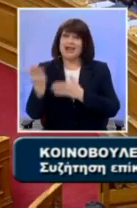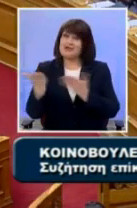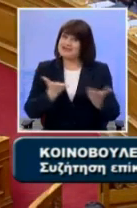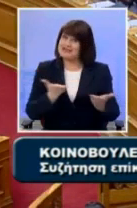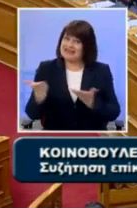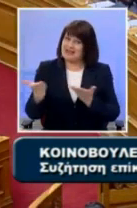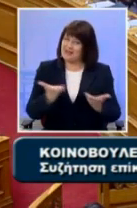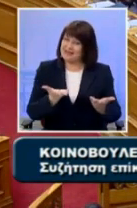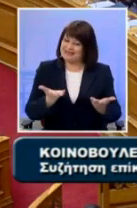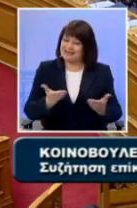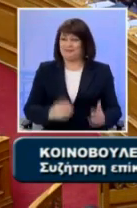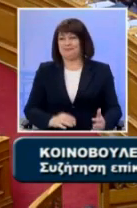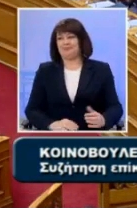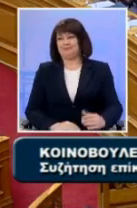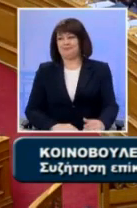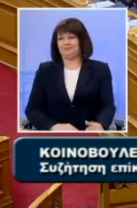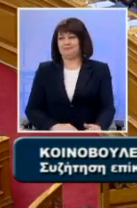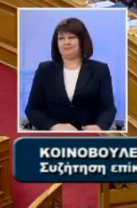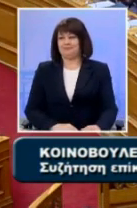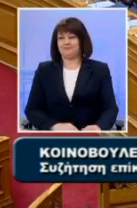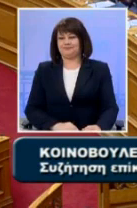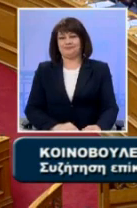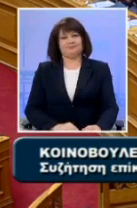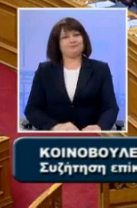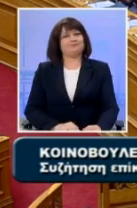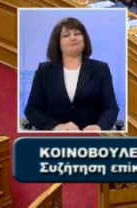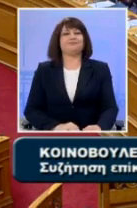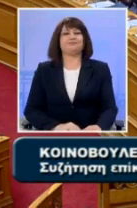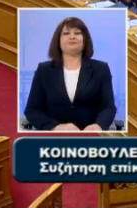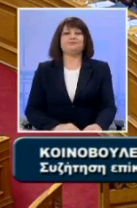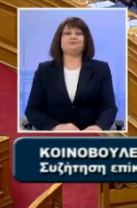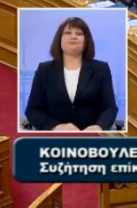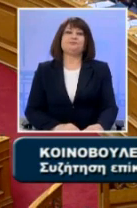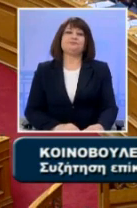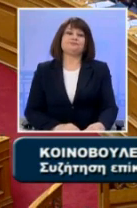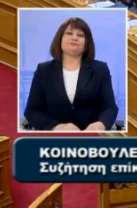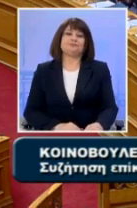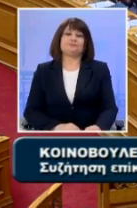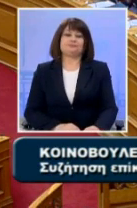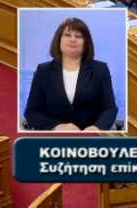καλωσορίζουμε. Κύριε,